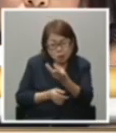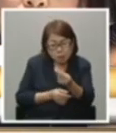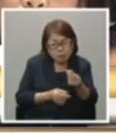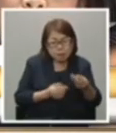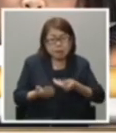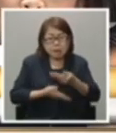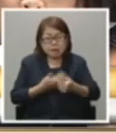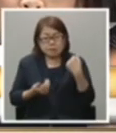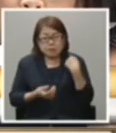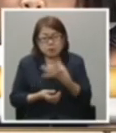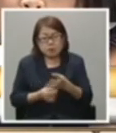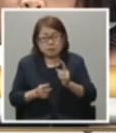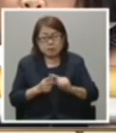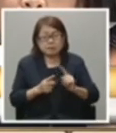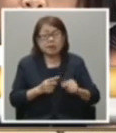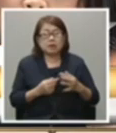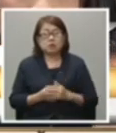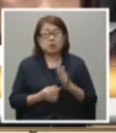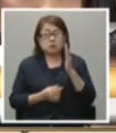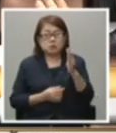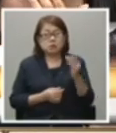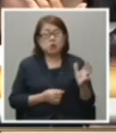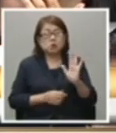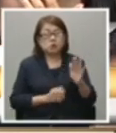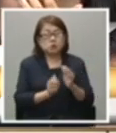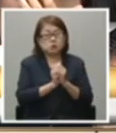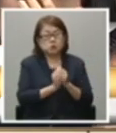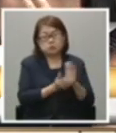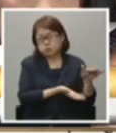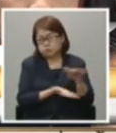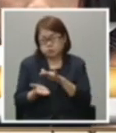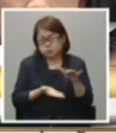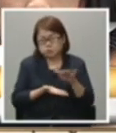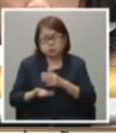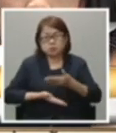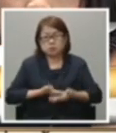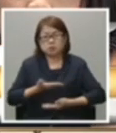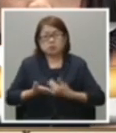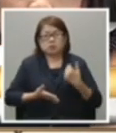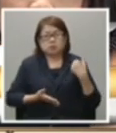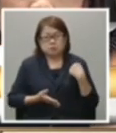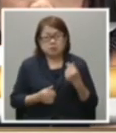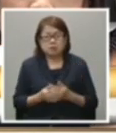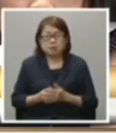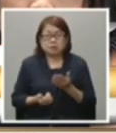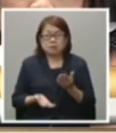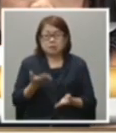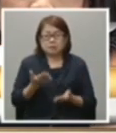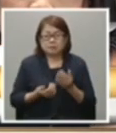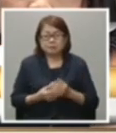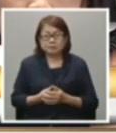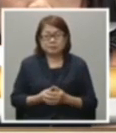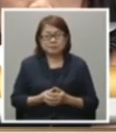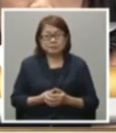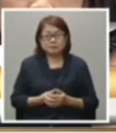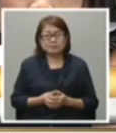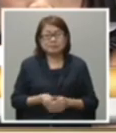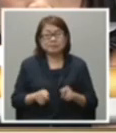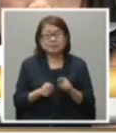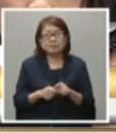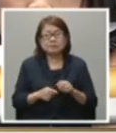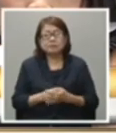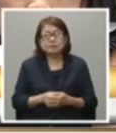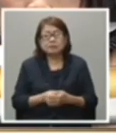ยหลายๆตลาดจะเข้ามานะคะหลายๆอุตสาหกรรมจะเข้ามาเมืองไทยไม่ว่าจะเป็น